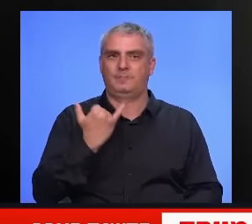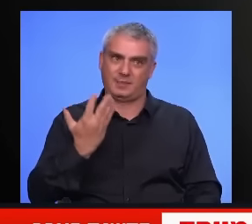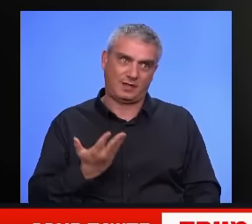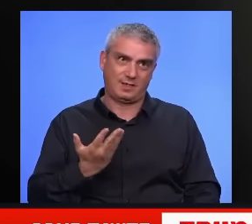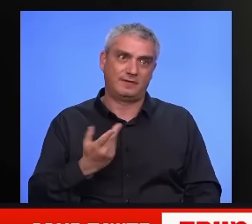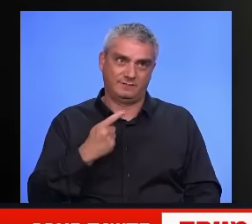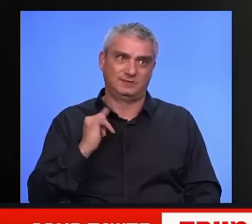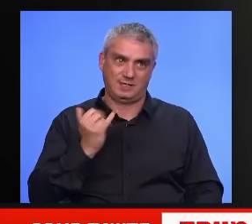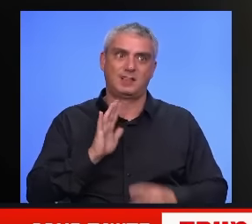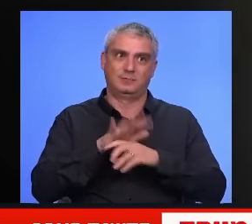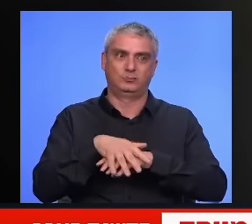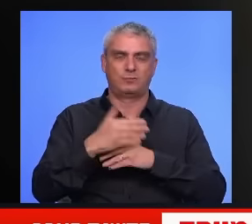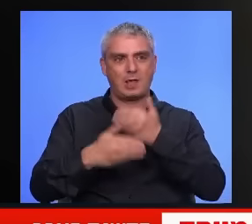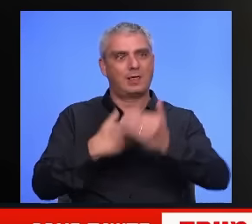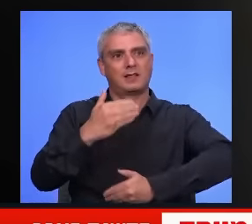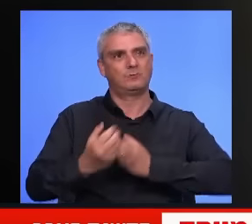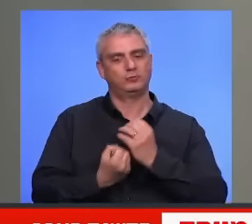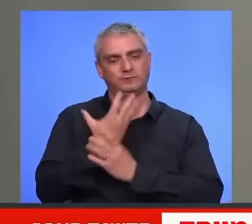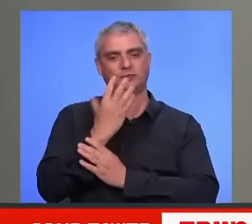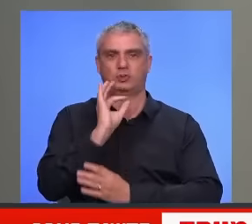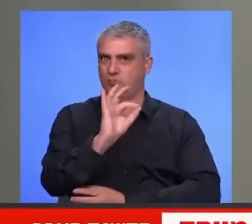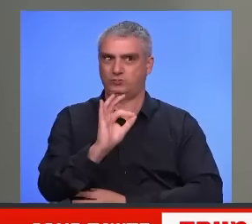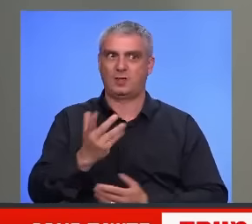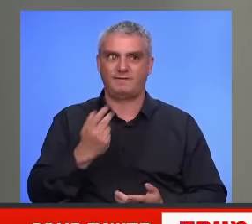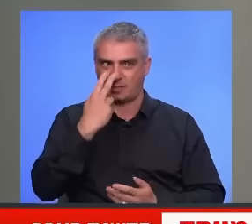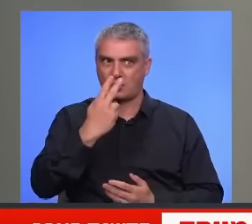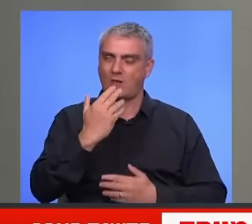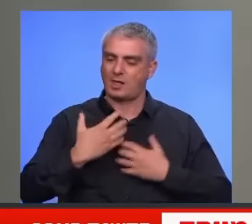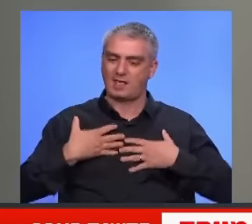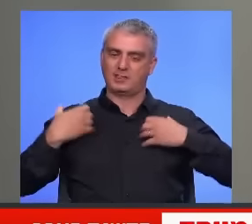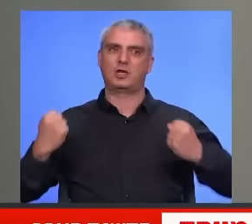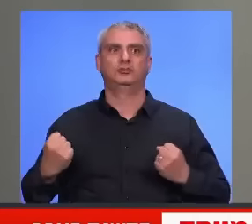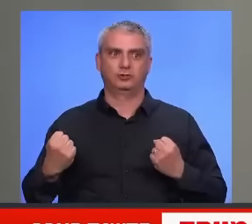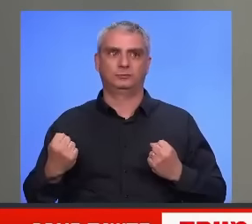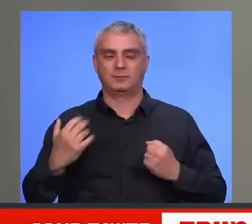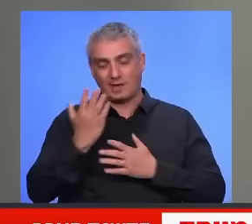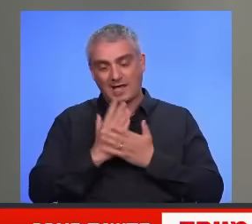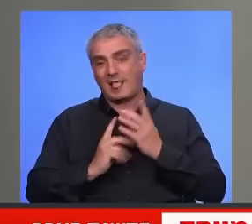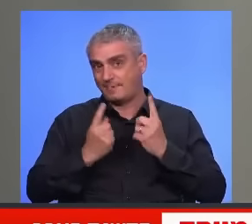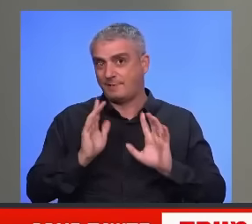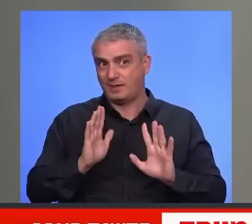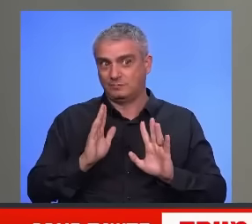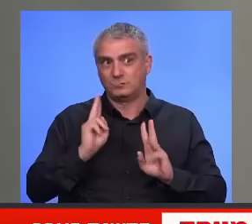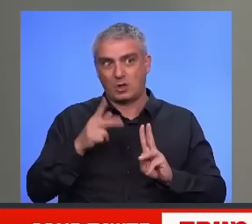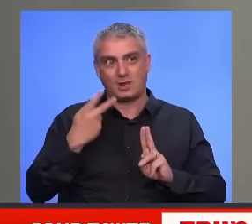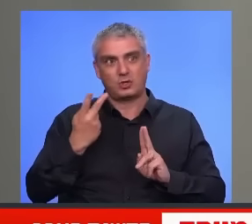וזה כן משפיע על ההתקדמות ועל השיקום, ואתה רואה שההתאוששות בחלק מהמקרים יכולה